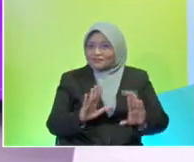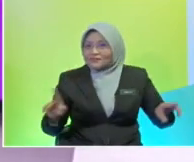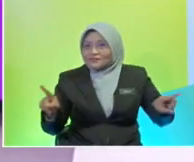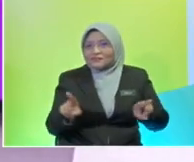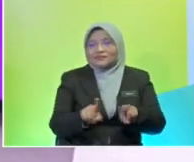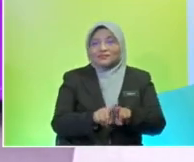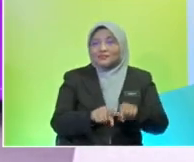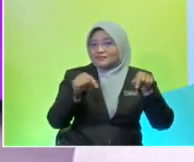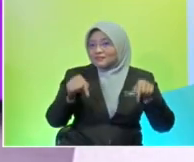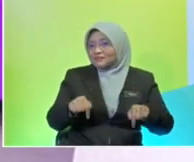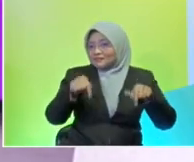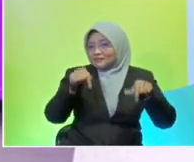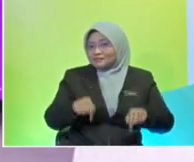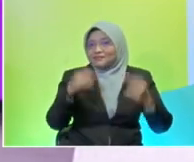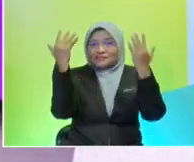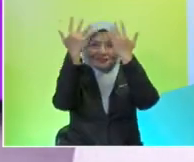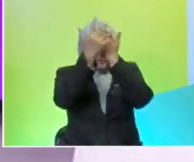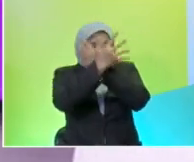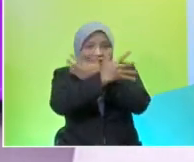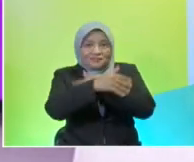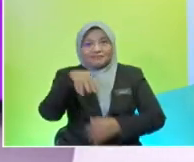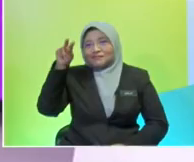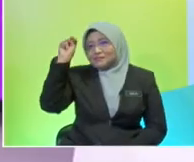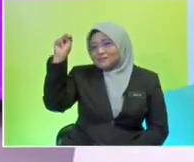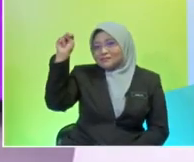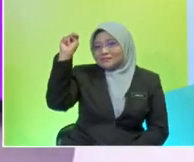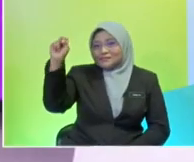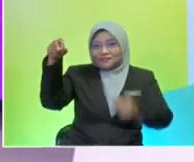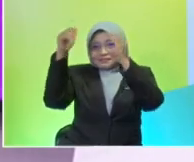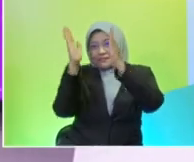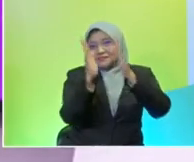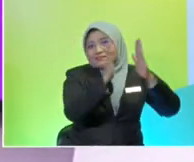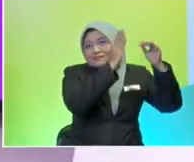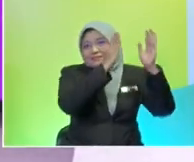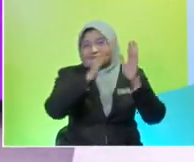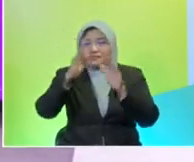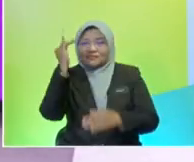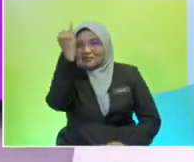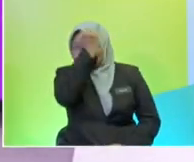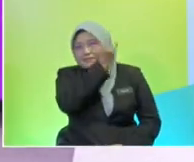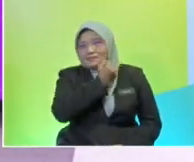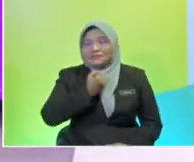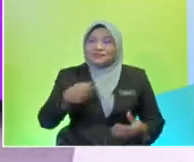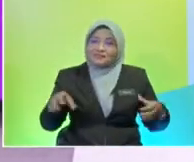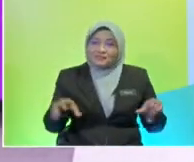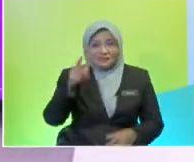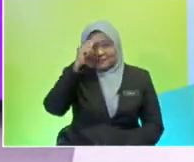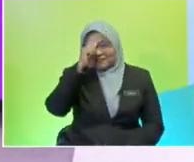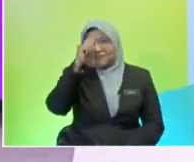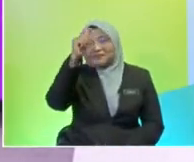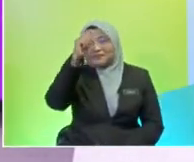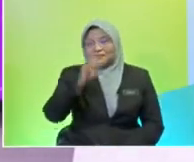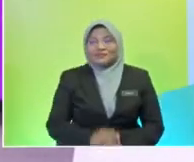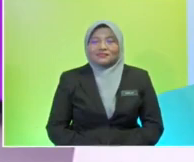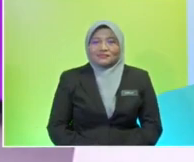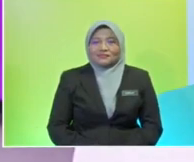disini Mendung di sana berangin indahnya ciptaan Tuhan selamat kembali